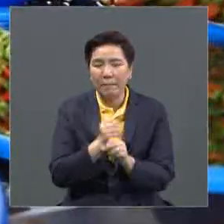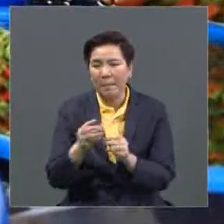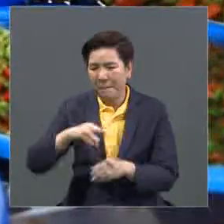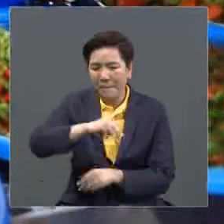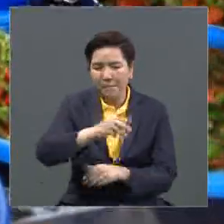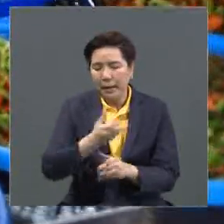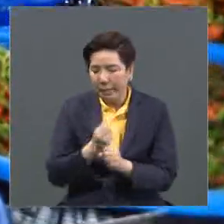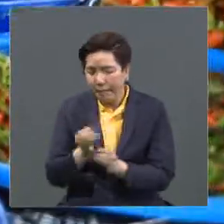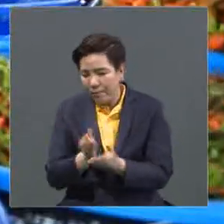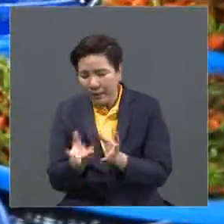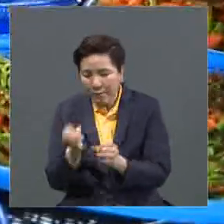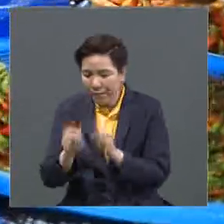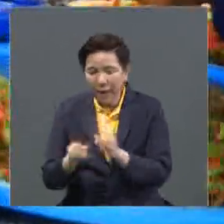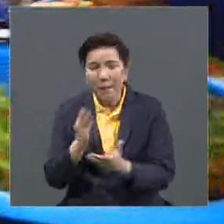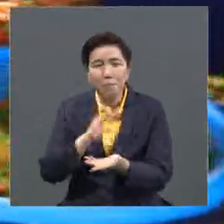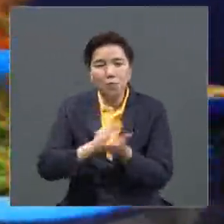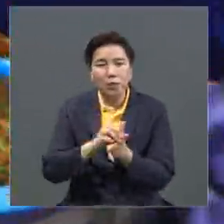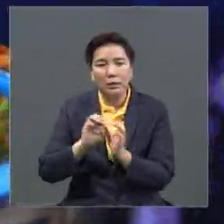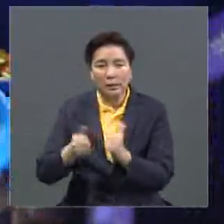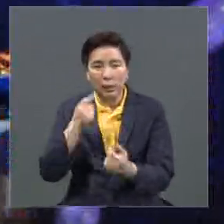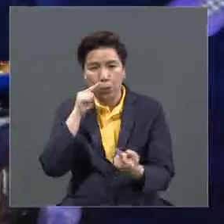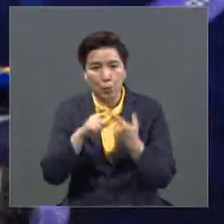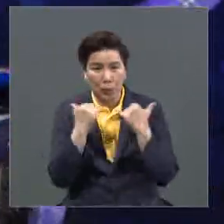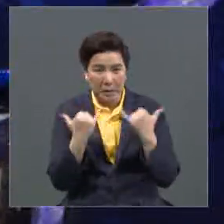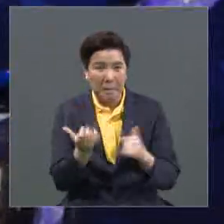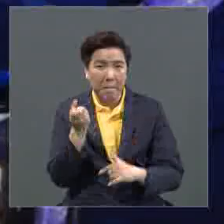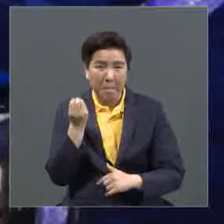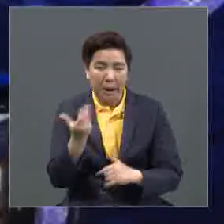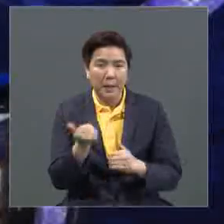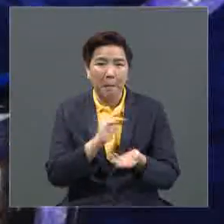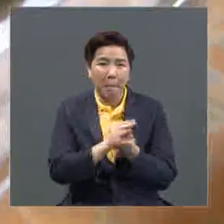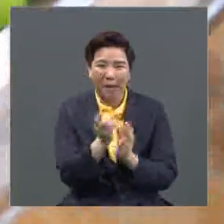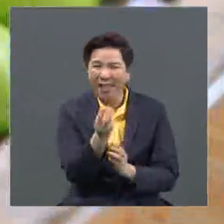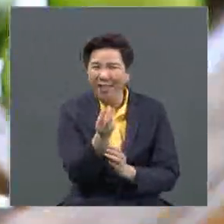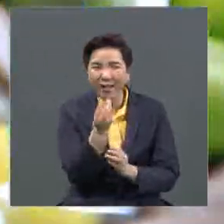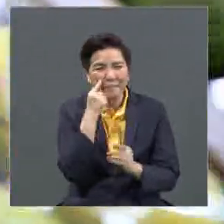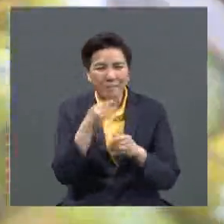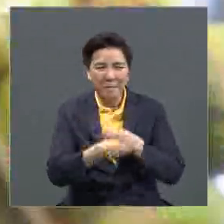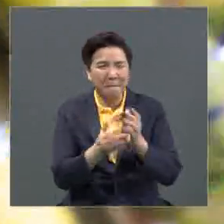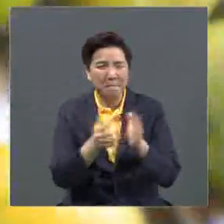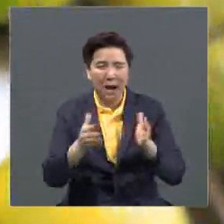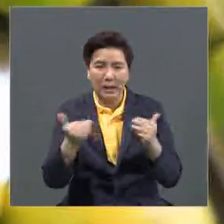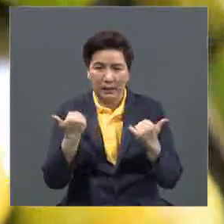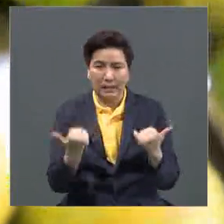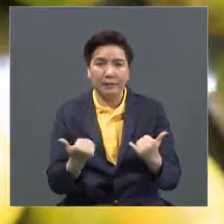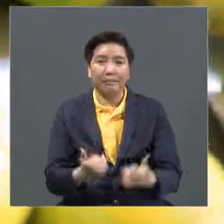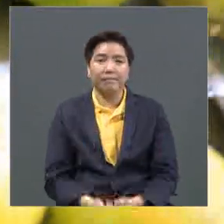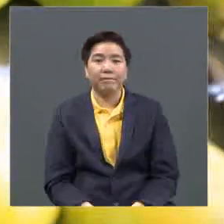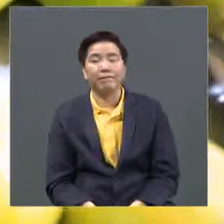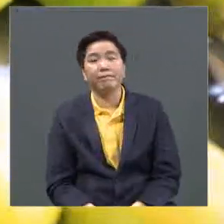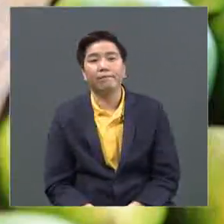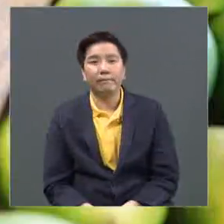มะนาวได้ในบางเมนูนะครับและช่วงเป็นช่วงที่ตอนเนี้ยคือมะม่วงเบากำลังออกสู่ตลาดเป็นปริมาณมาก